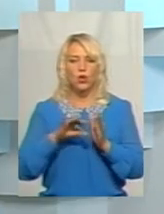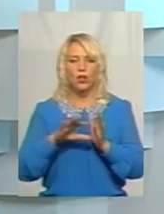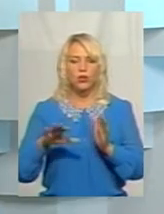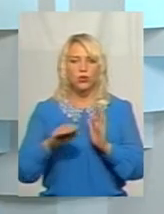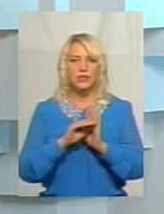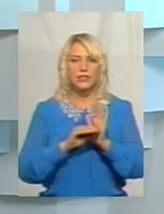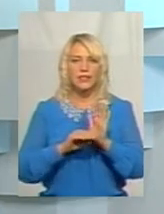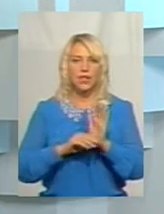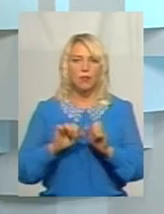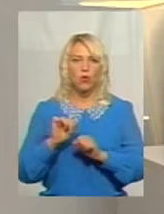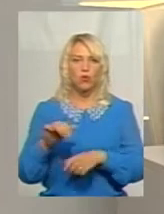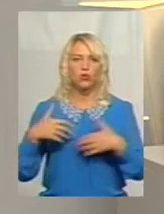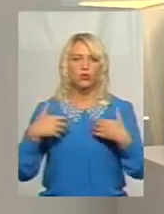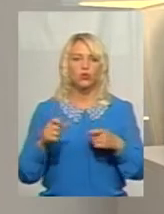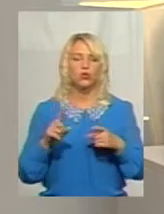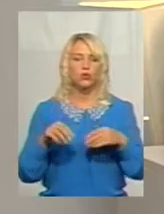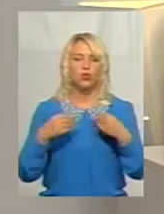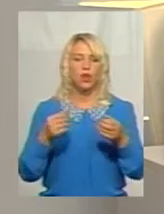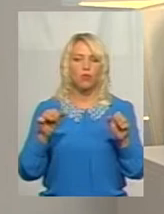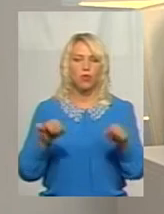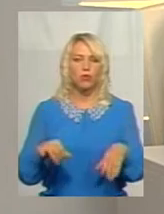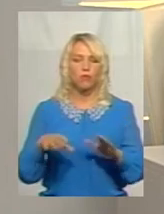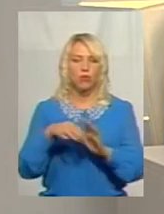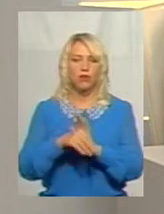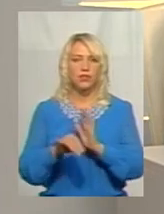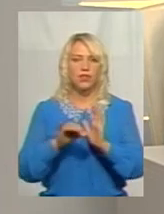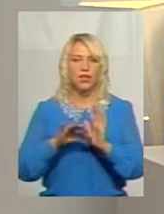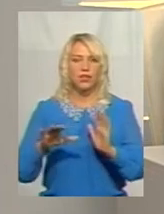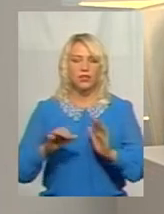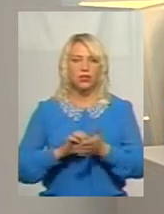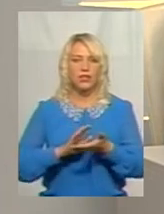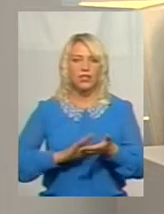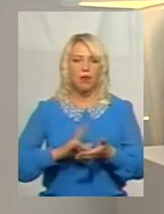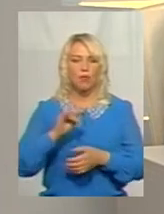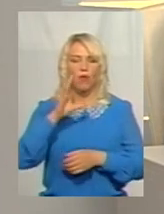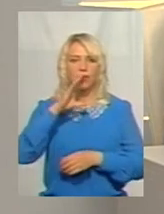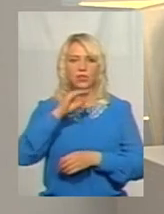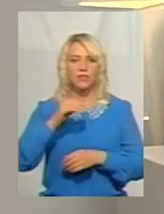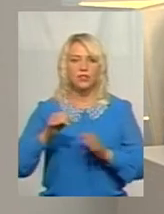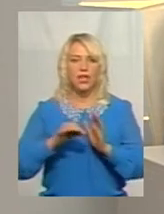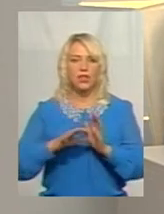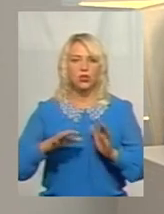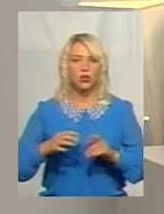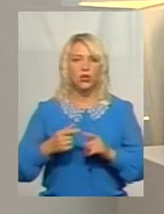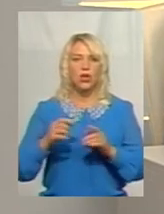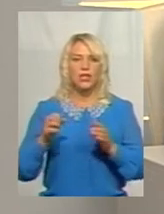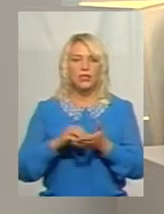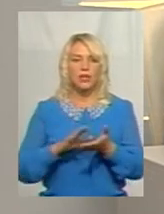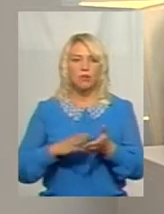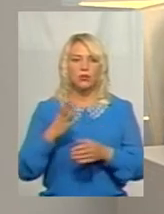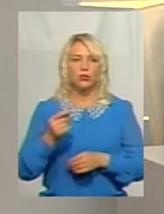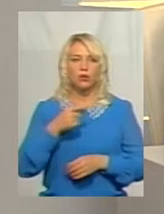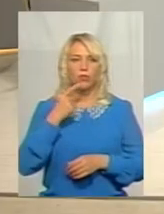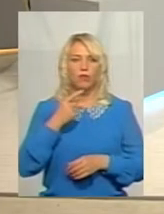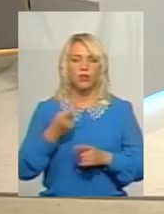здоров'я, що дало нам можливість і впровадити електронний запис. Ну, про ефективність електронного запису, я думаю, ми ще поговоримо, вона не